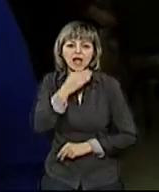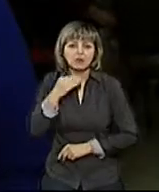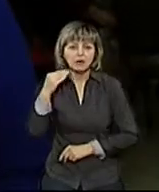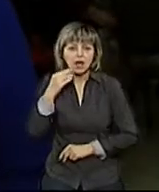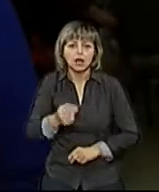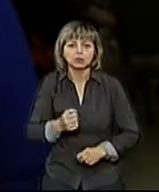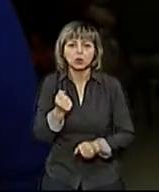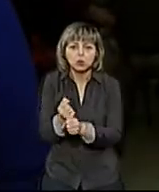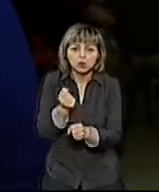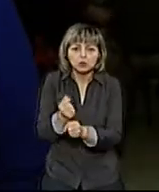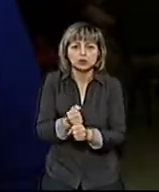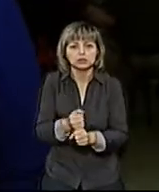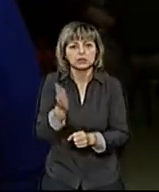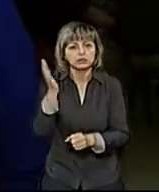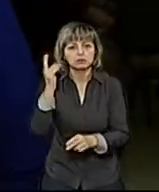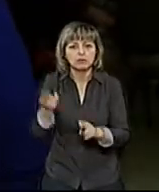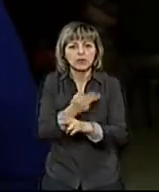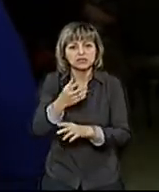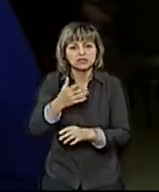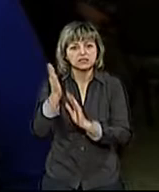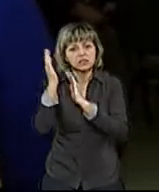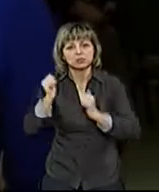багато труда, недоспаних ночей. І,